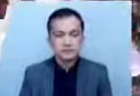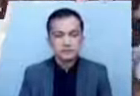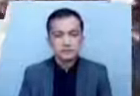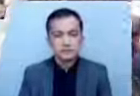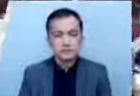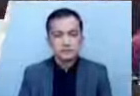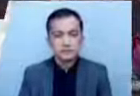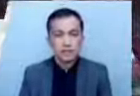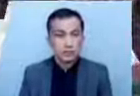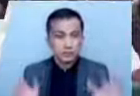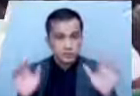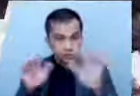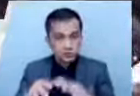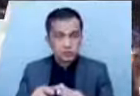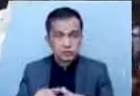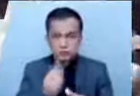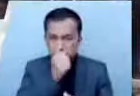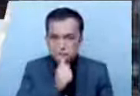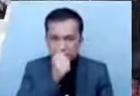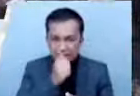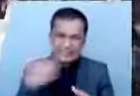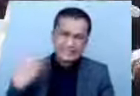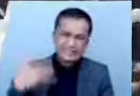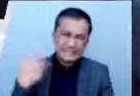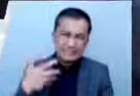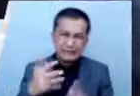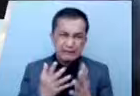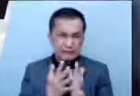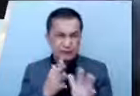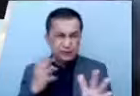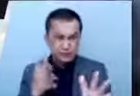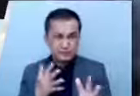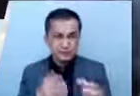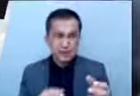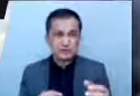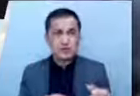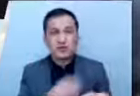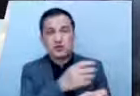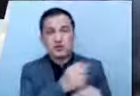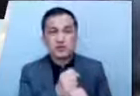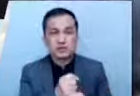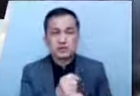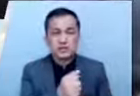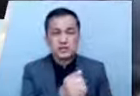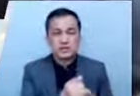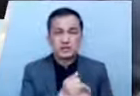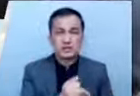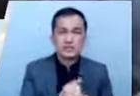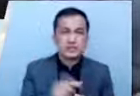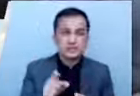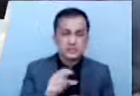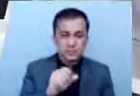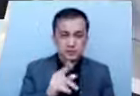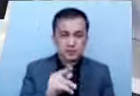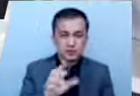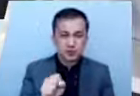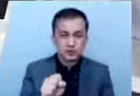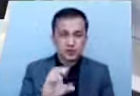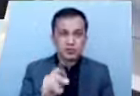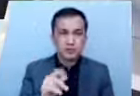Magsama, nagtiis, alinsangan at pila para makakuha ng ayuda sa Abra Sports Complex. Pero maya-maya pa.